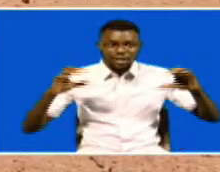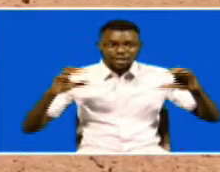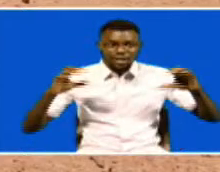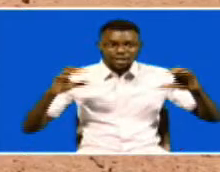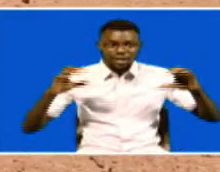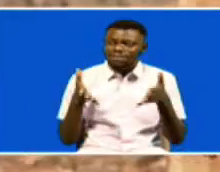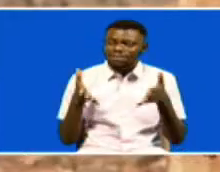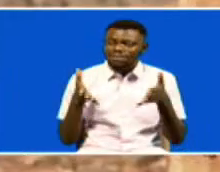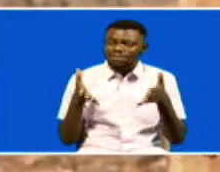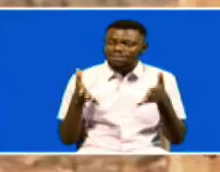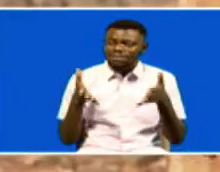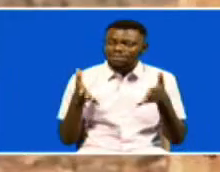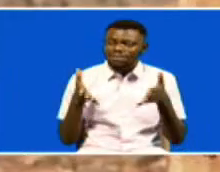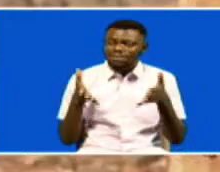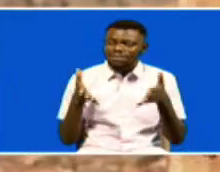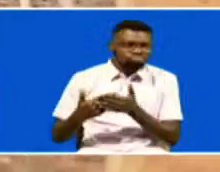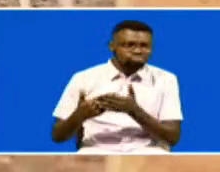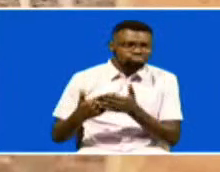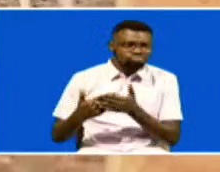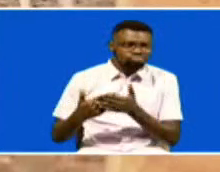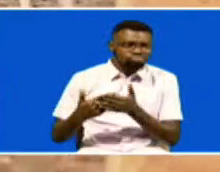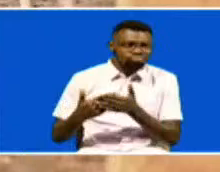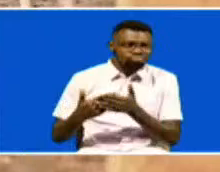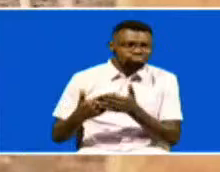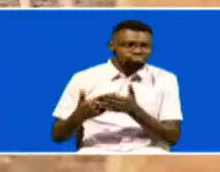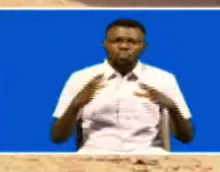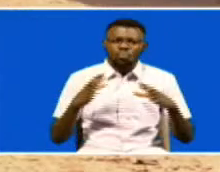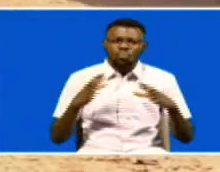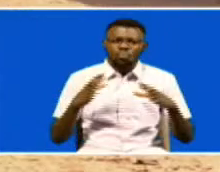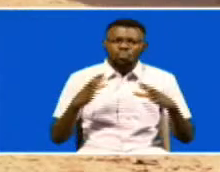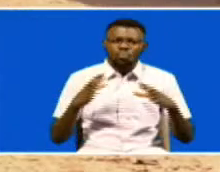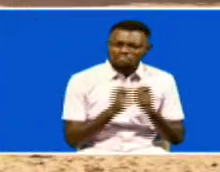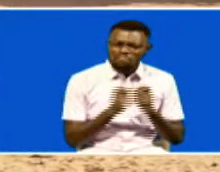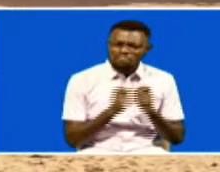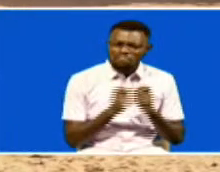mitano inaendelea kuongezea chumvi kwenye donda kaunti hiyo.